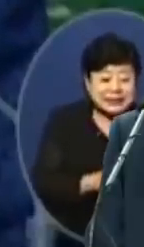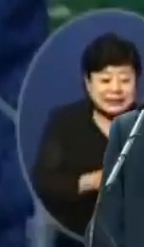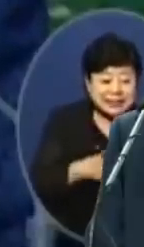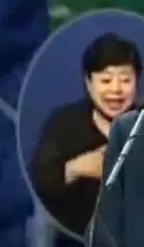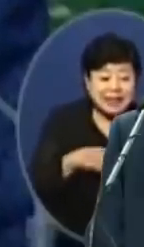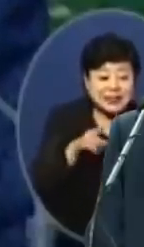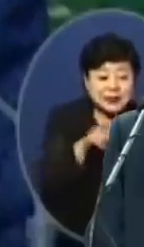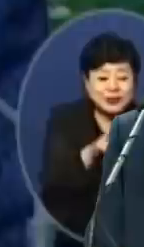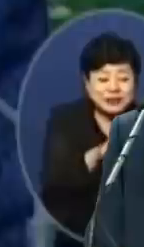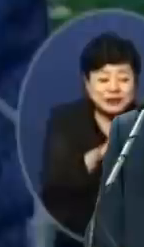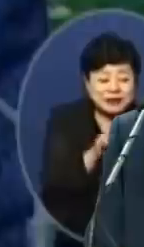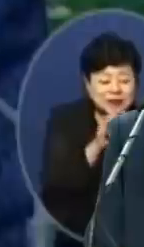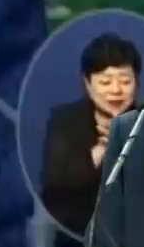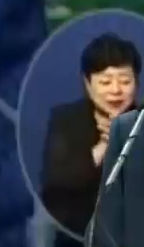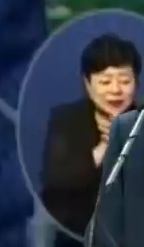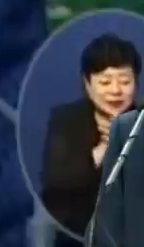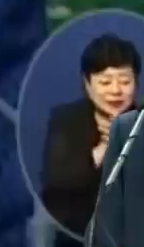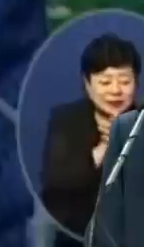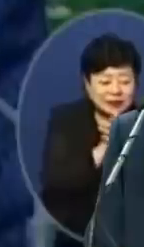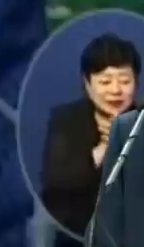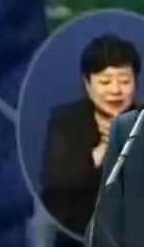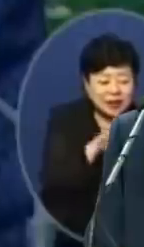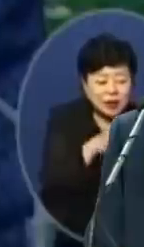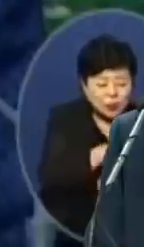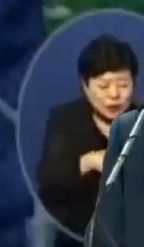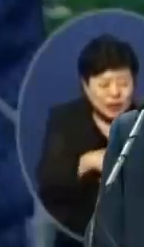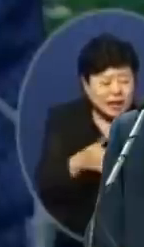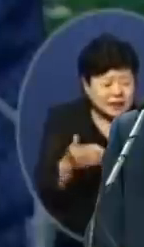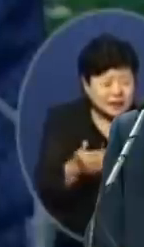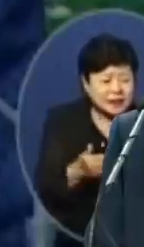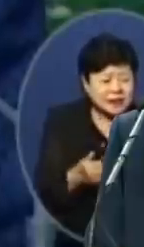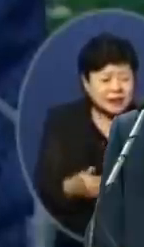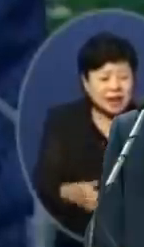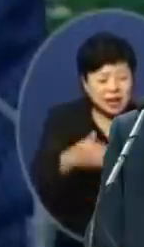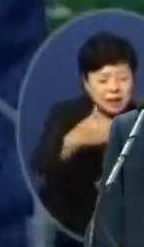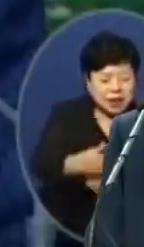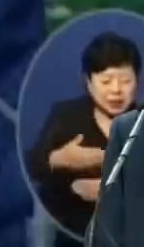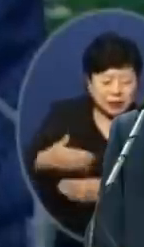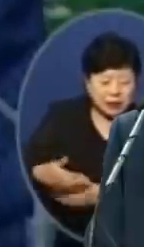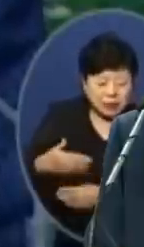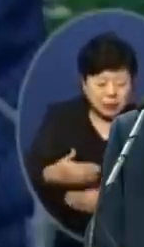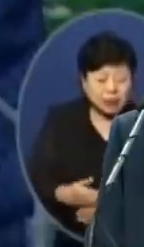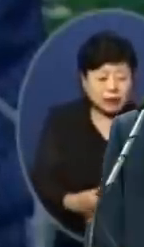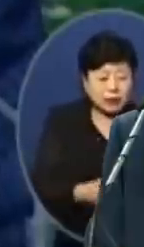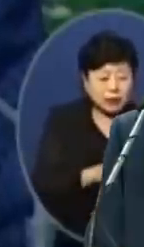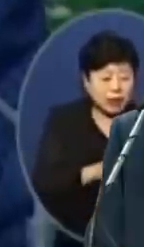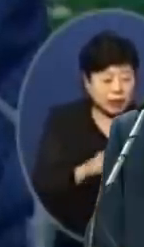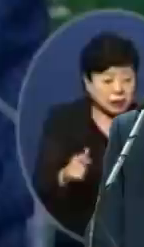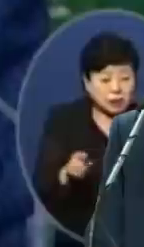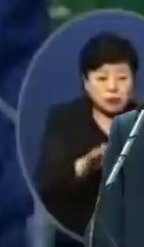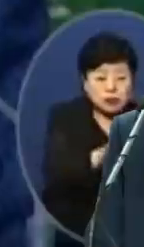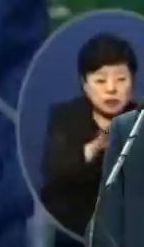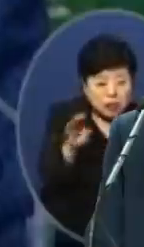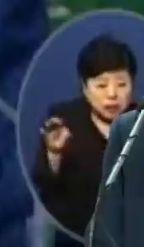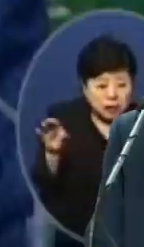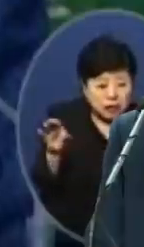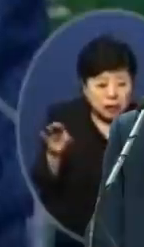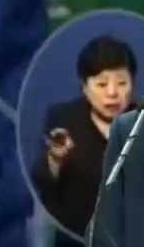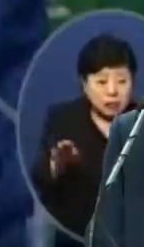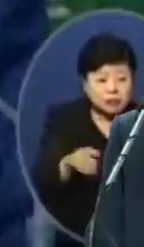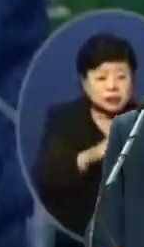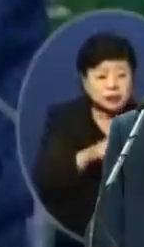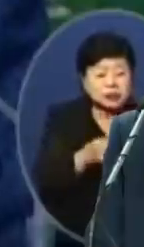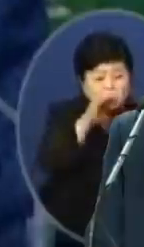알기 위해서 기도하는데 여러분이 계획한 일이 다 막히고 계획도 않은 곳에 문이 열려서